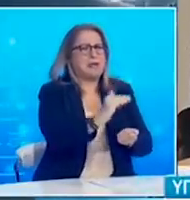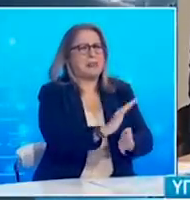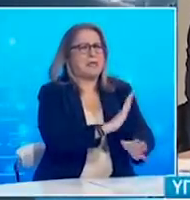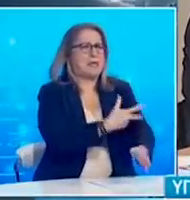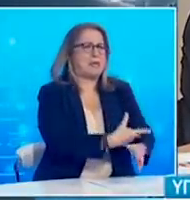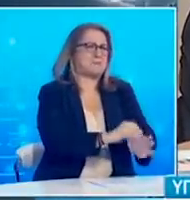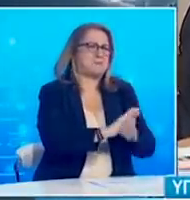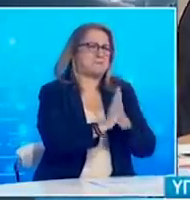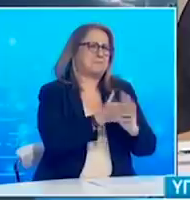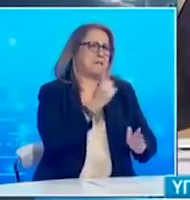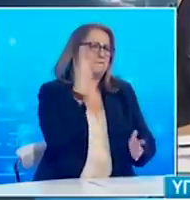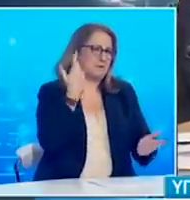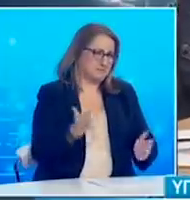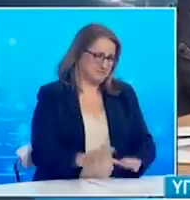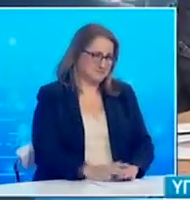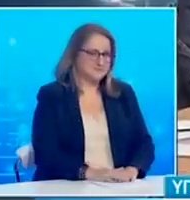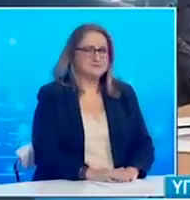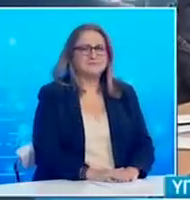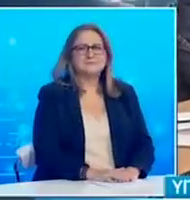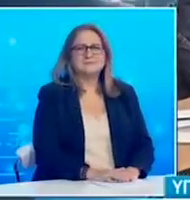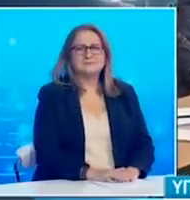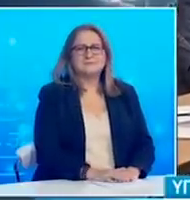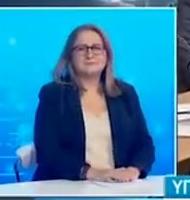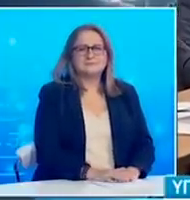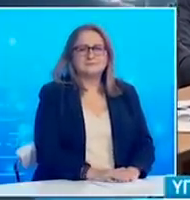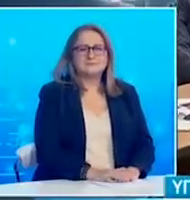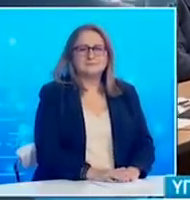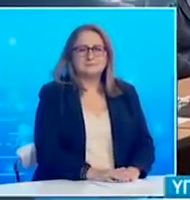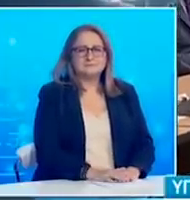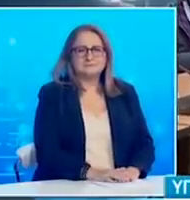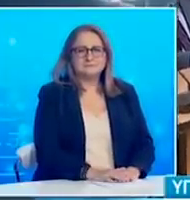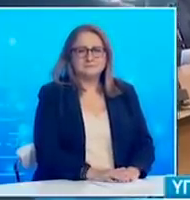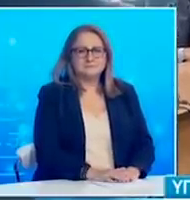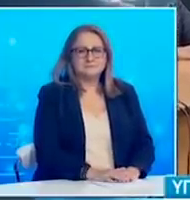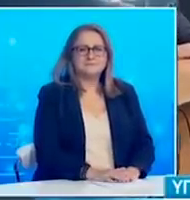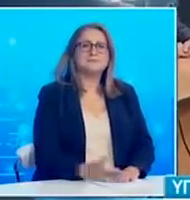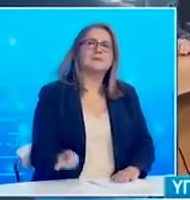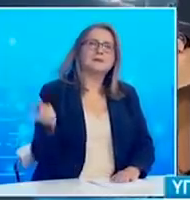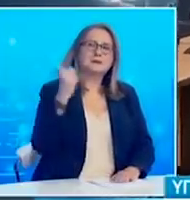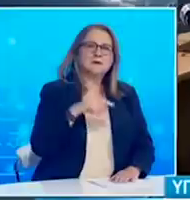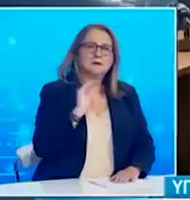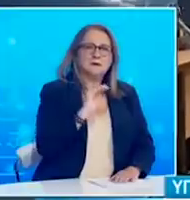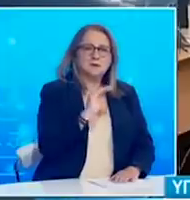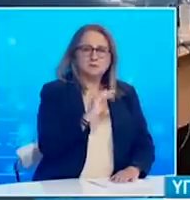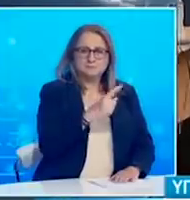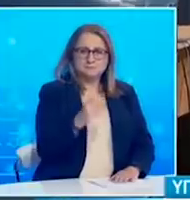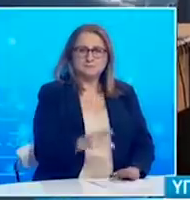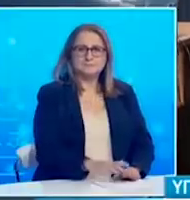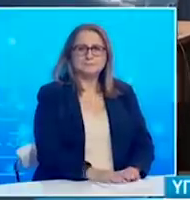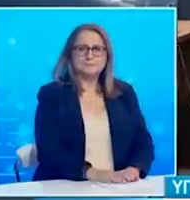ευχαριστώ πολύ. Στον κύριο Μαγιοργίνη, και έχει στον κύριο Καρτελάκη με δεύτερη ερώτηση. Κύριε